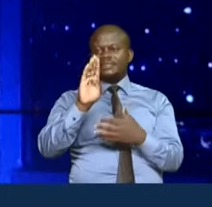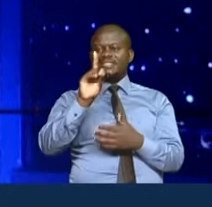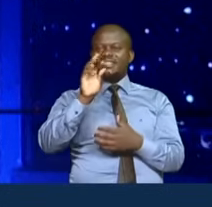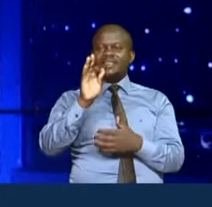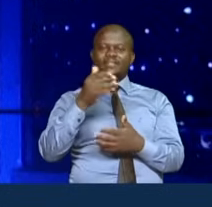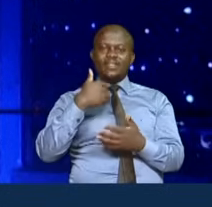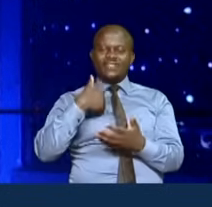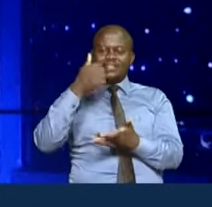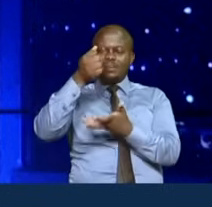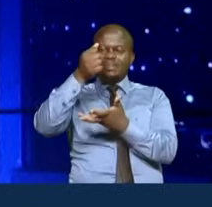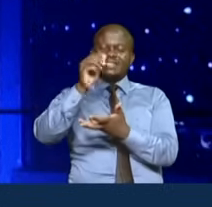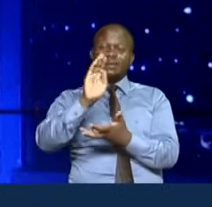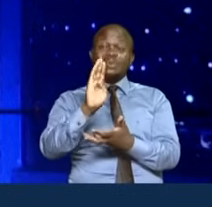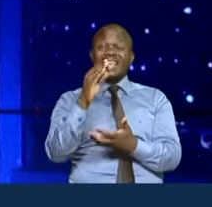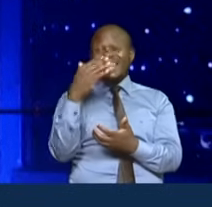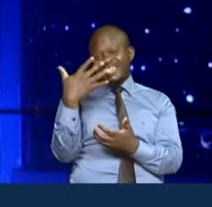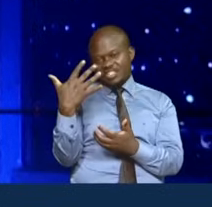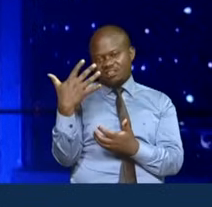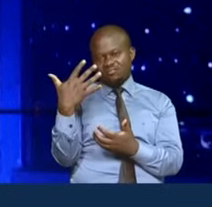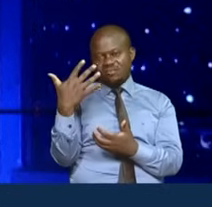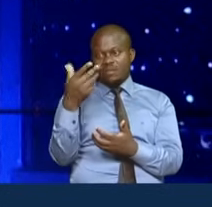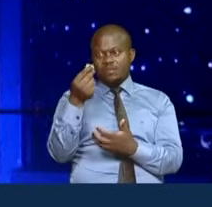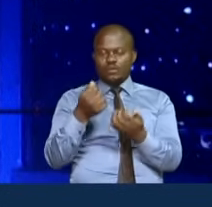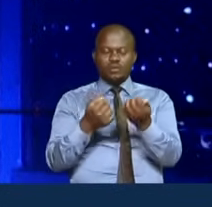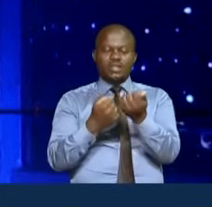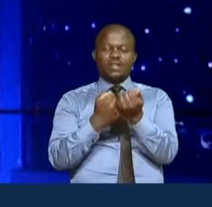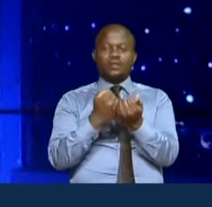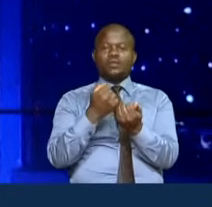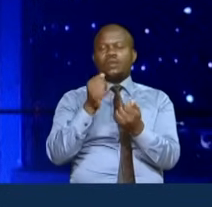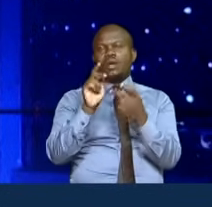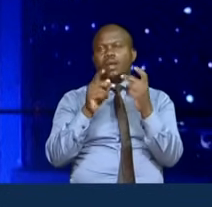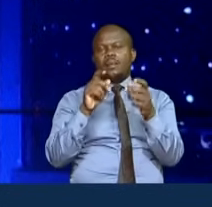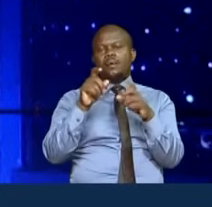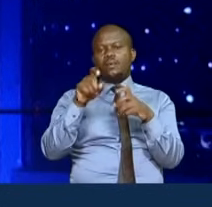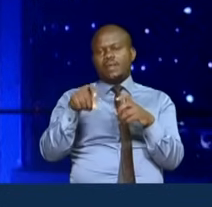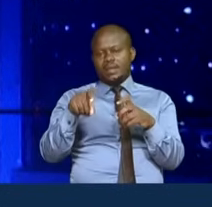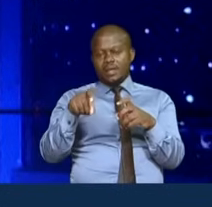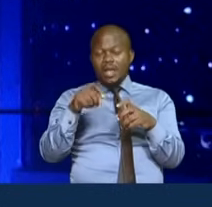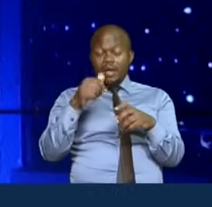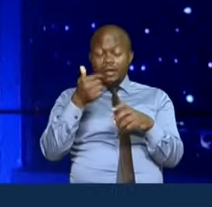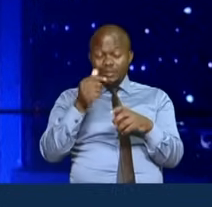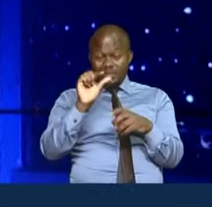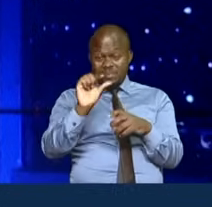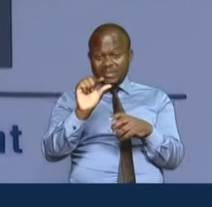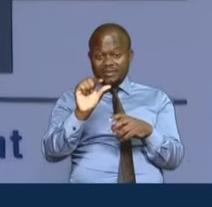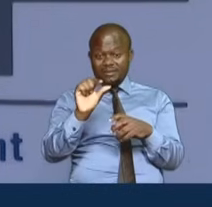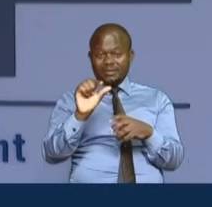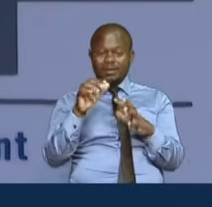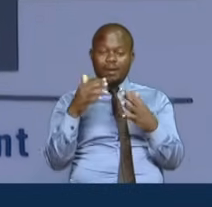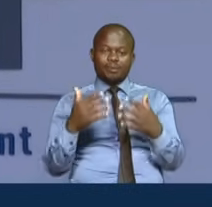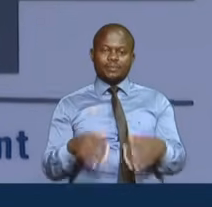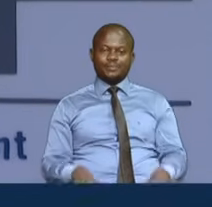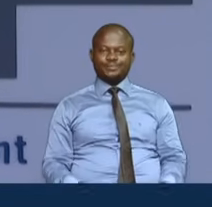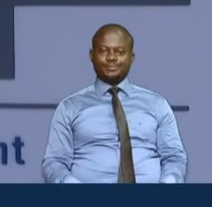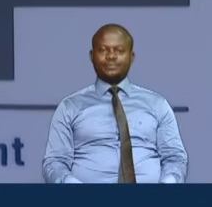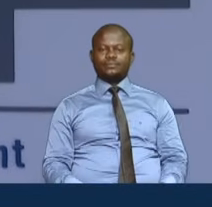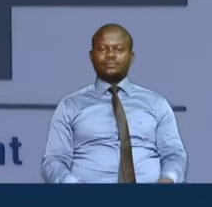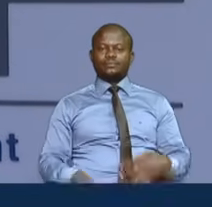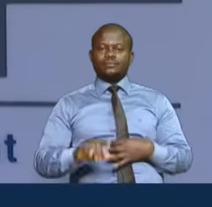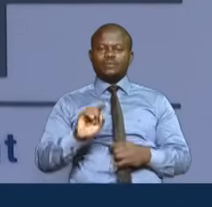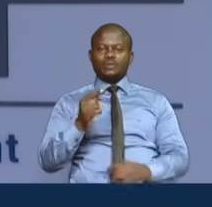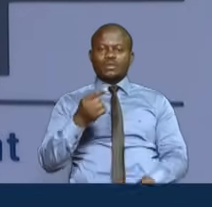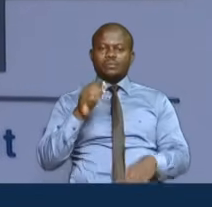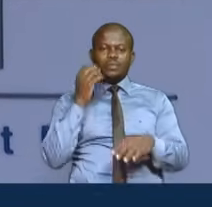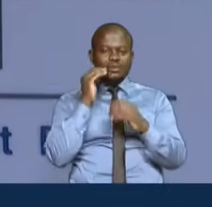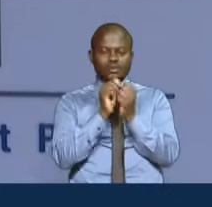ugereranije n'ingano y'abayakeneye Jean-Claude Mutuyezu yafatanyije na Byron Ndayambaje Guhera muri uku kwezi kwa 11 kugeza mu